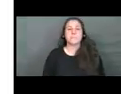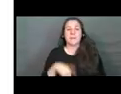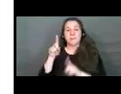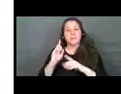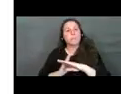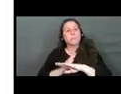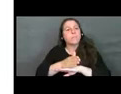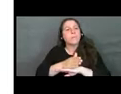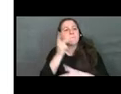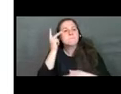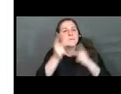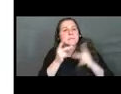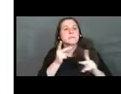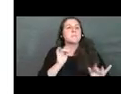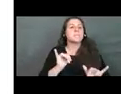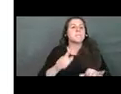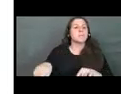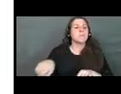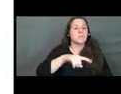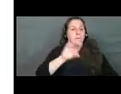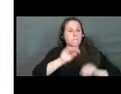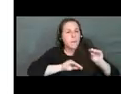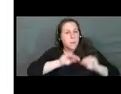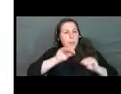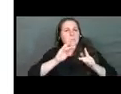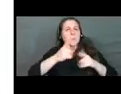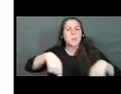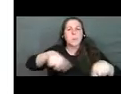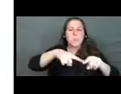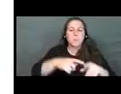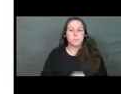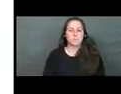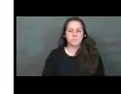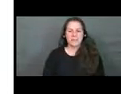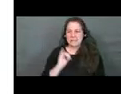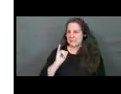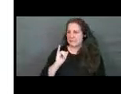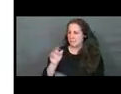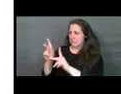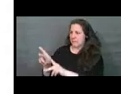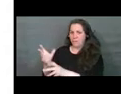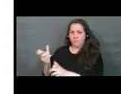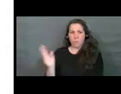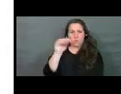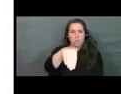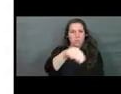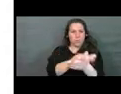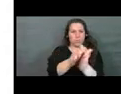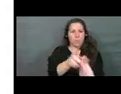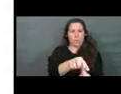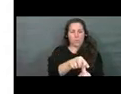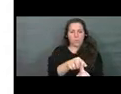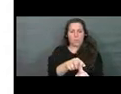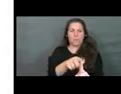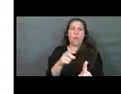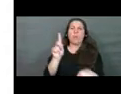évaluer le milieu justement pour voir à quoi ça ressemble. Est-ce que quand on veut jumeler quelqu'un, de dire, c'est pas compliqué, le jumelé, il est en télétravail, puis